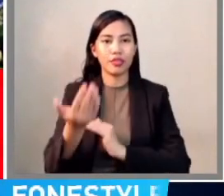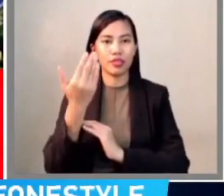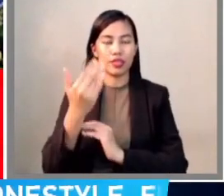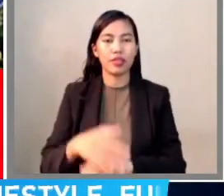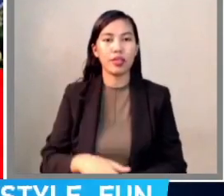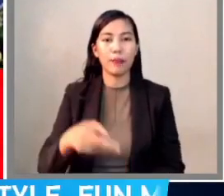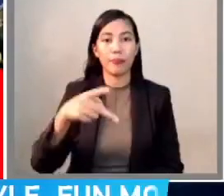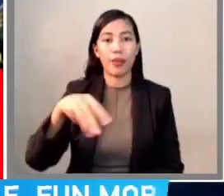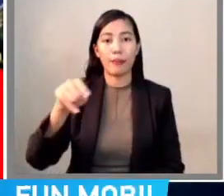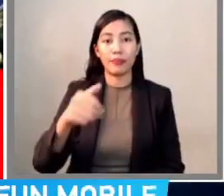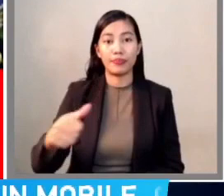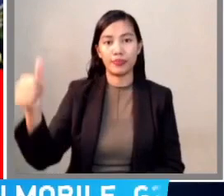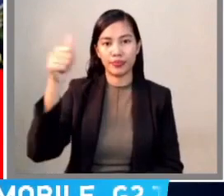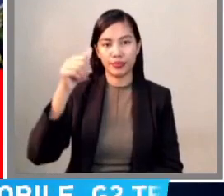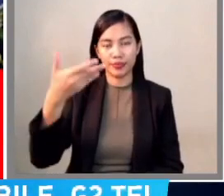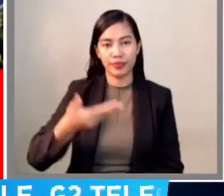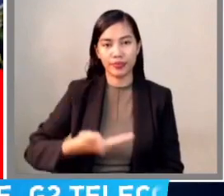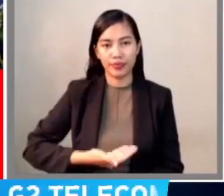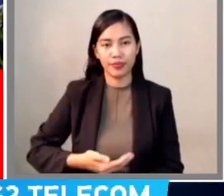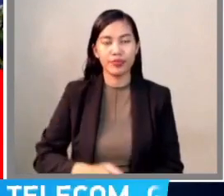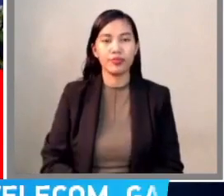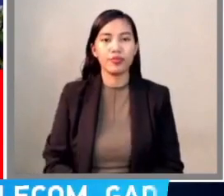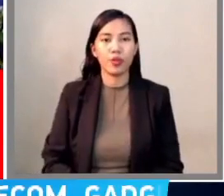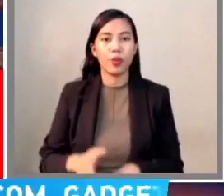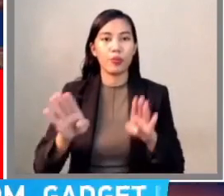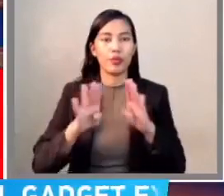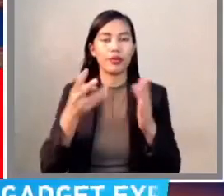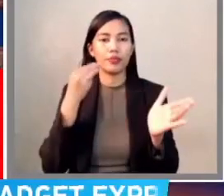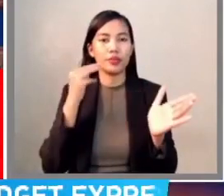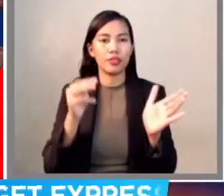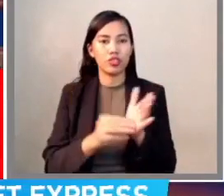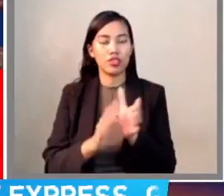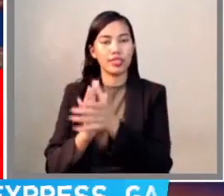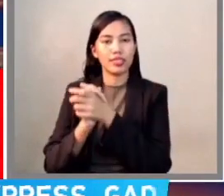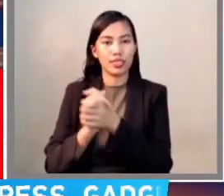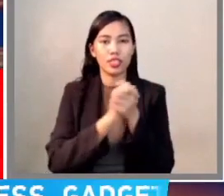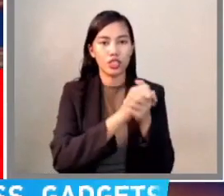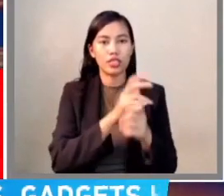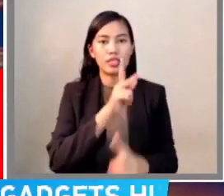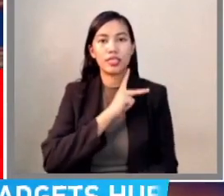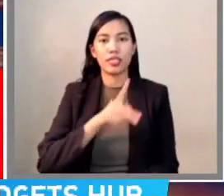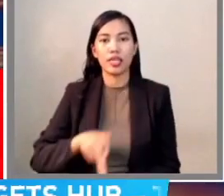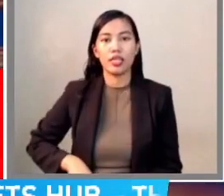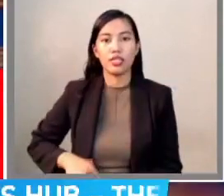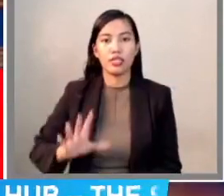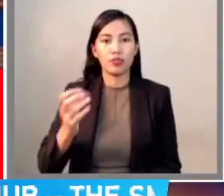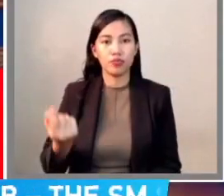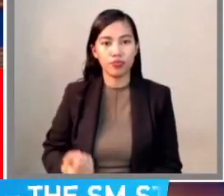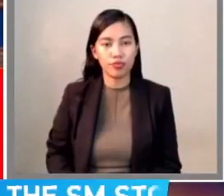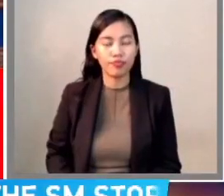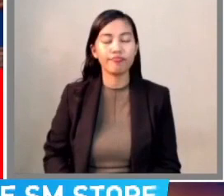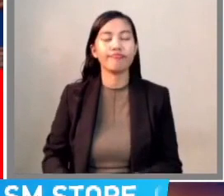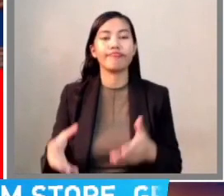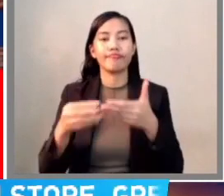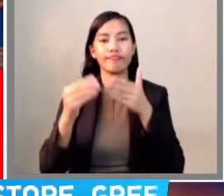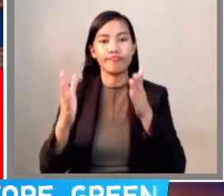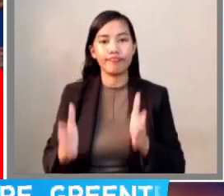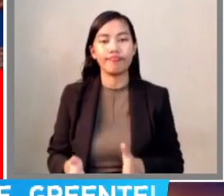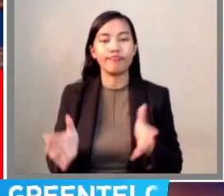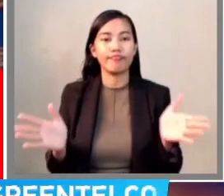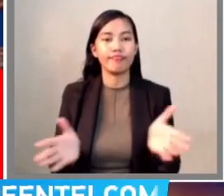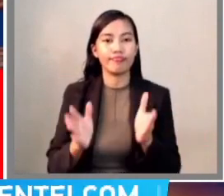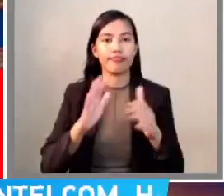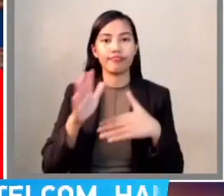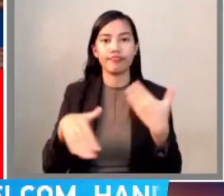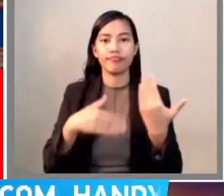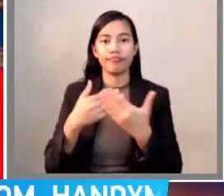opening statement, binati ni Prime Minister Hun Sen ang hari ng Cambodia at mga kapwa leader. Hinimok niya ang lahat na patuloy na magtrabaho para